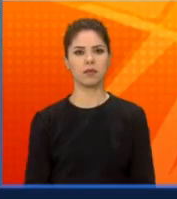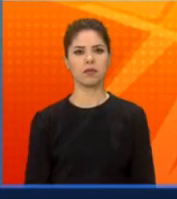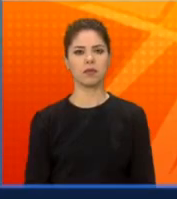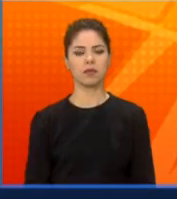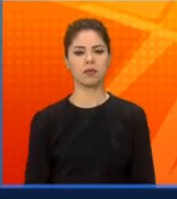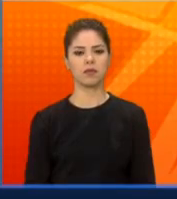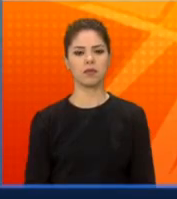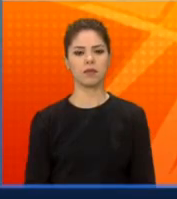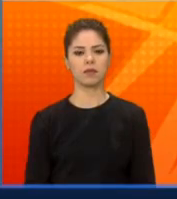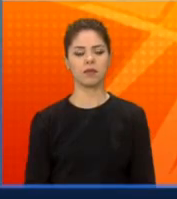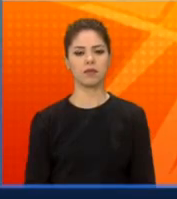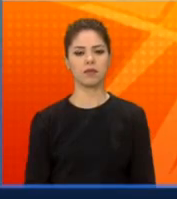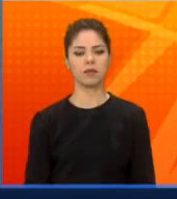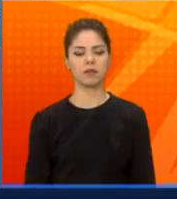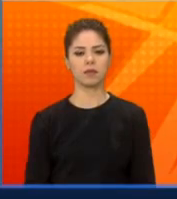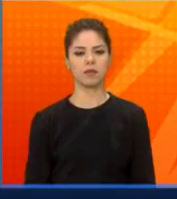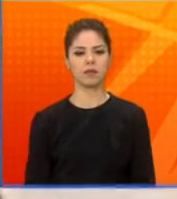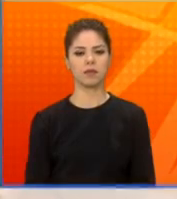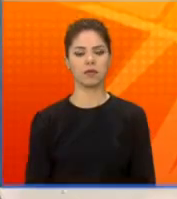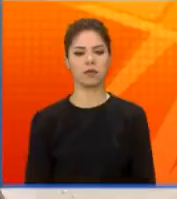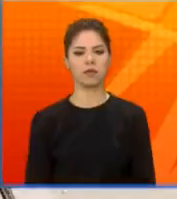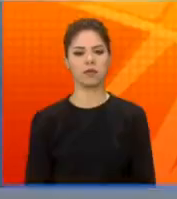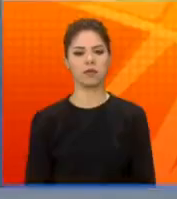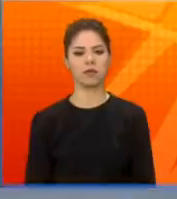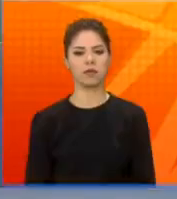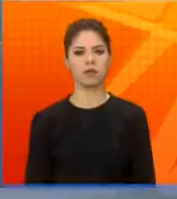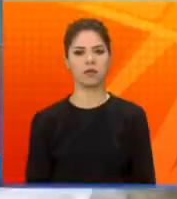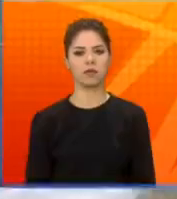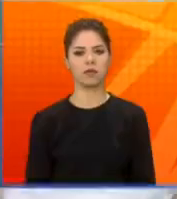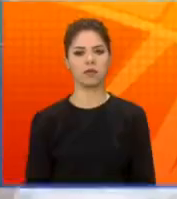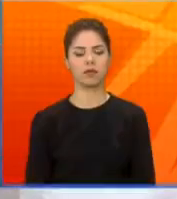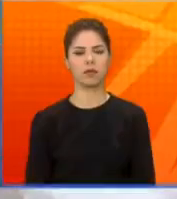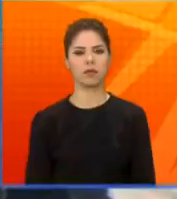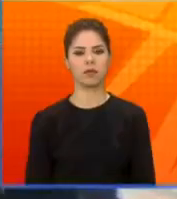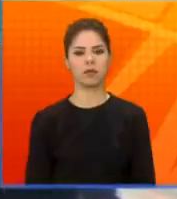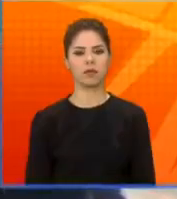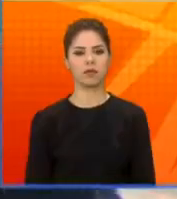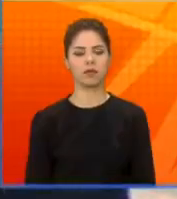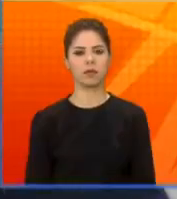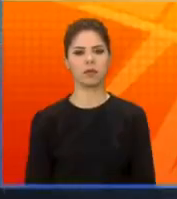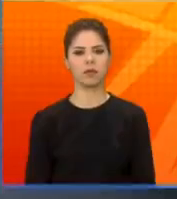sonrası ülkemizin normal hayata geçişini hedefliyoruz.